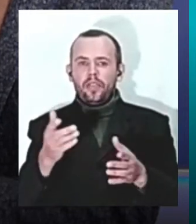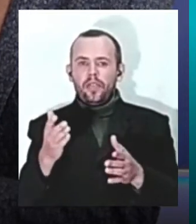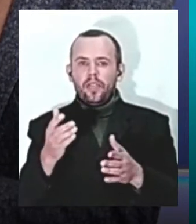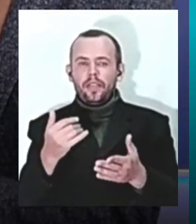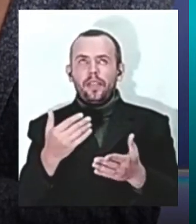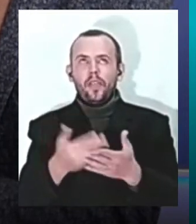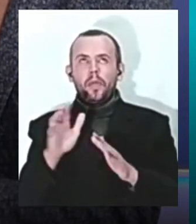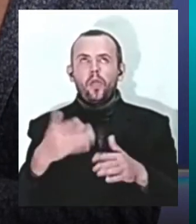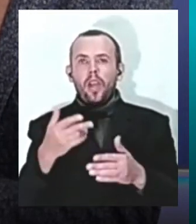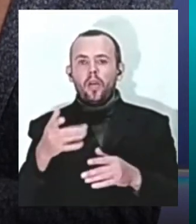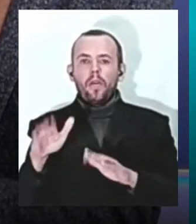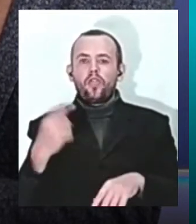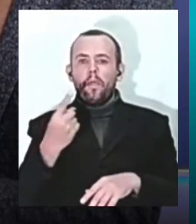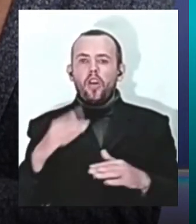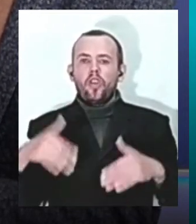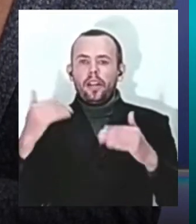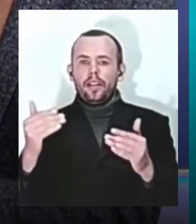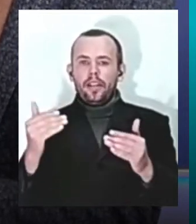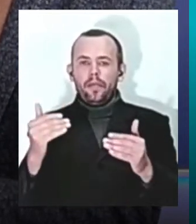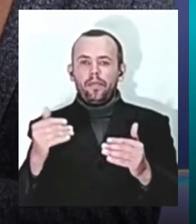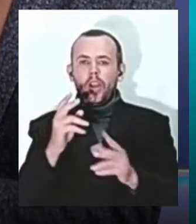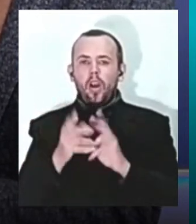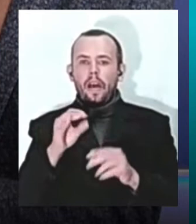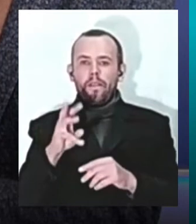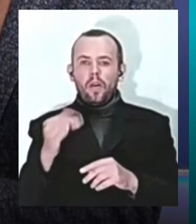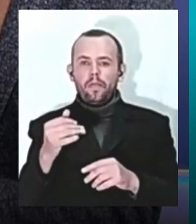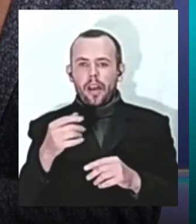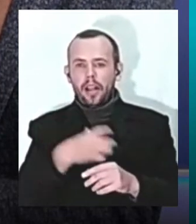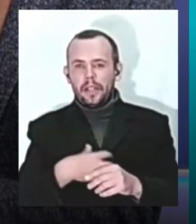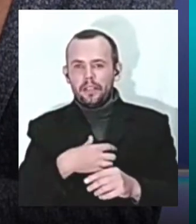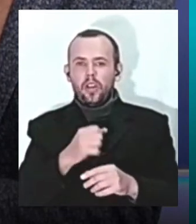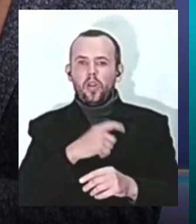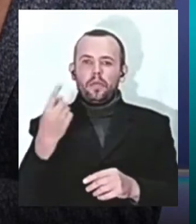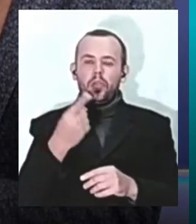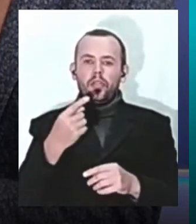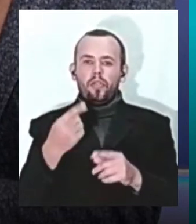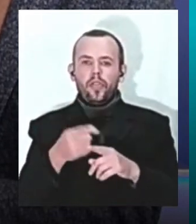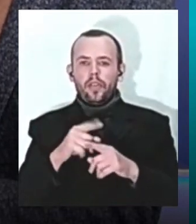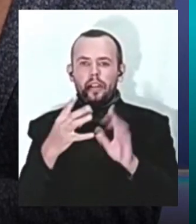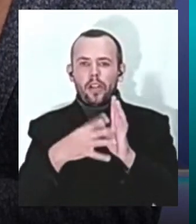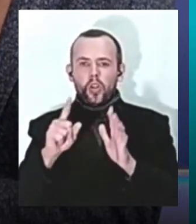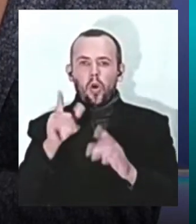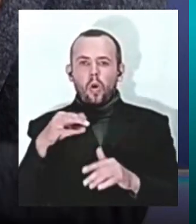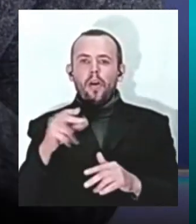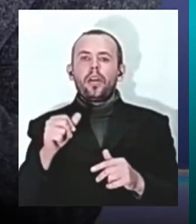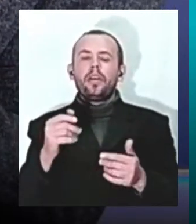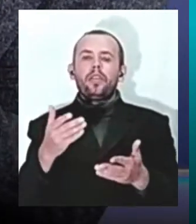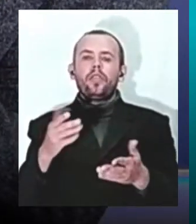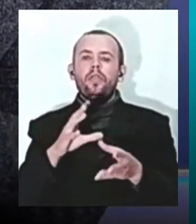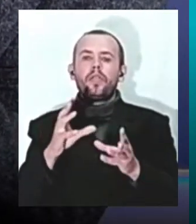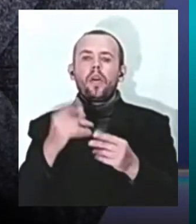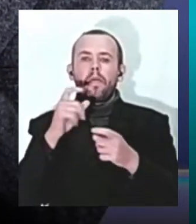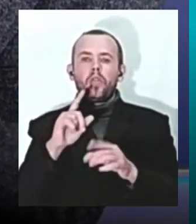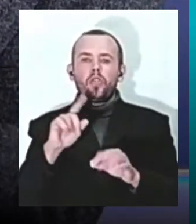прийшов перший етап реформи саме адміністративної в Одеській області. Утворилась 91 громада, і вже тоді експерти заявили про те, що є частина громад,